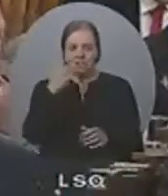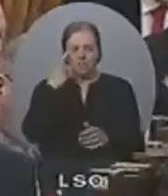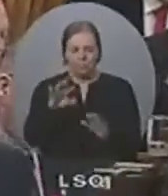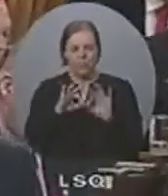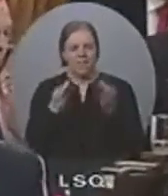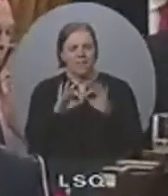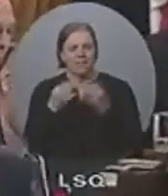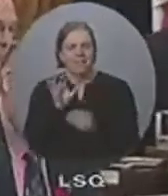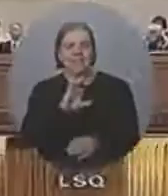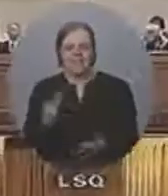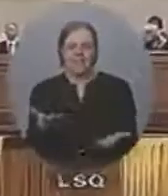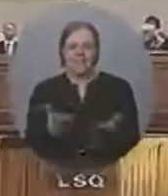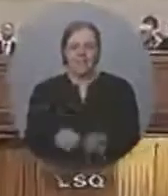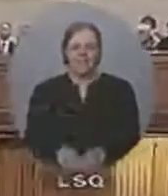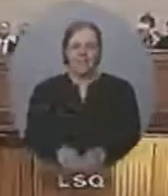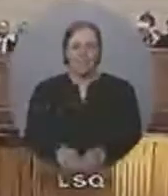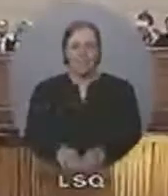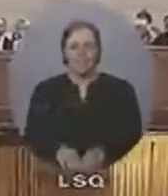familles canadiennes?